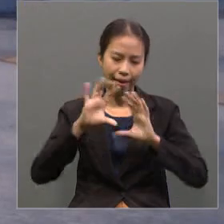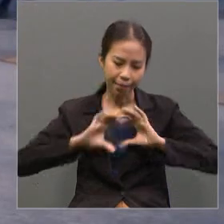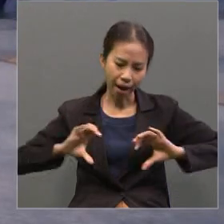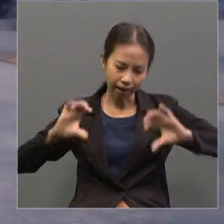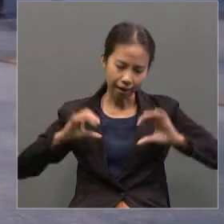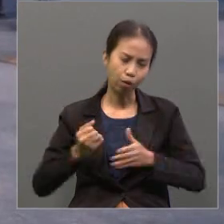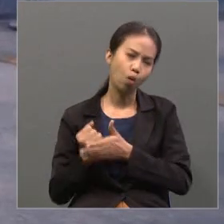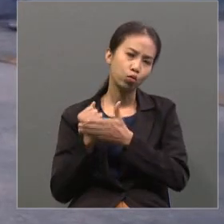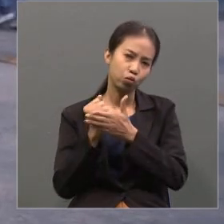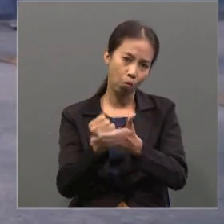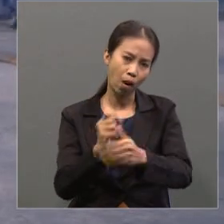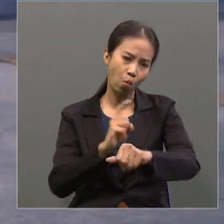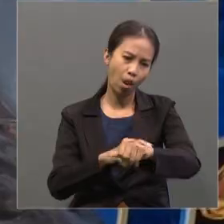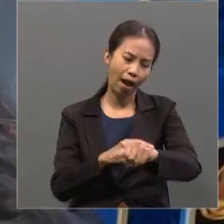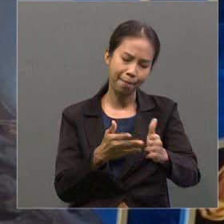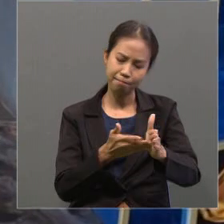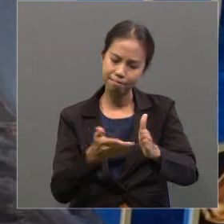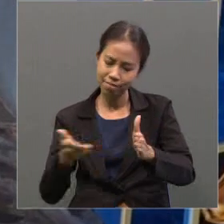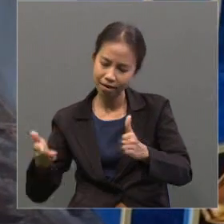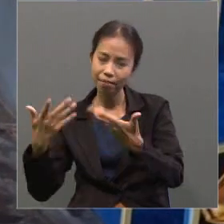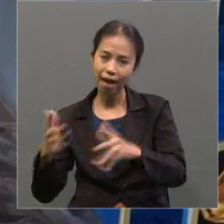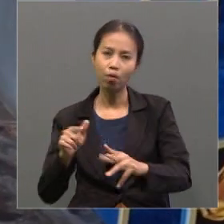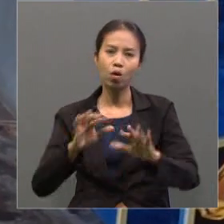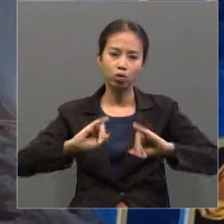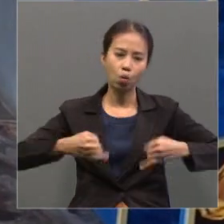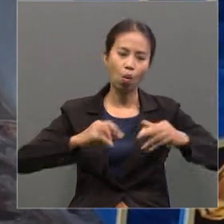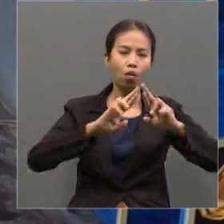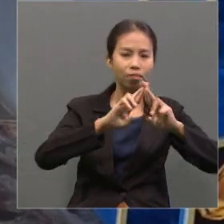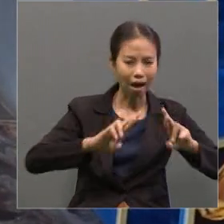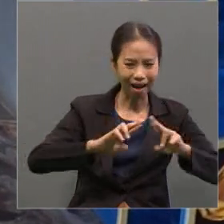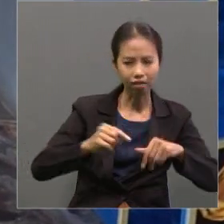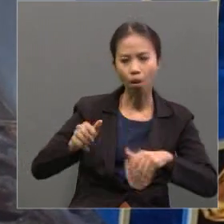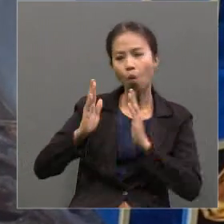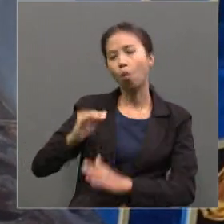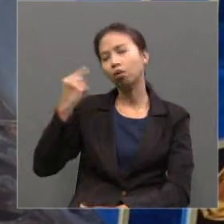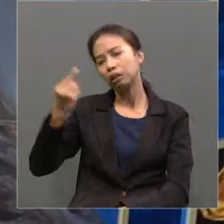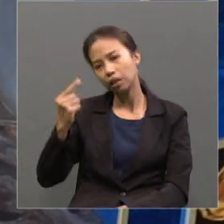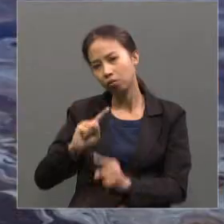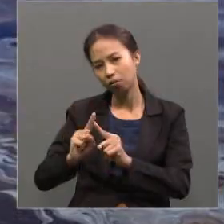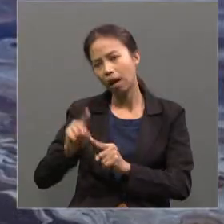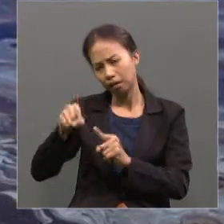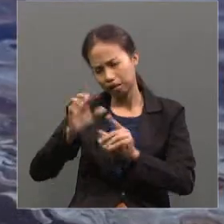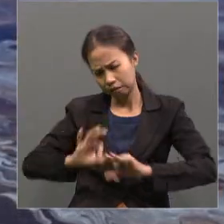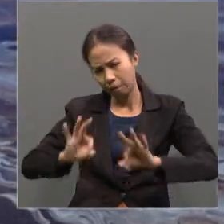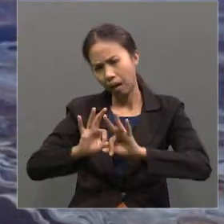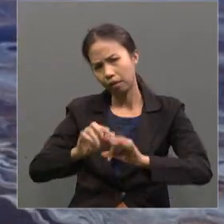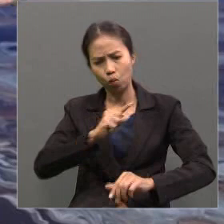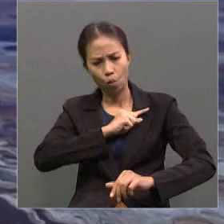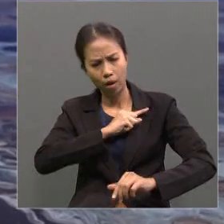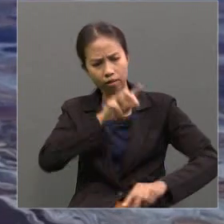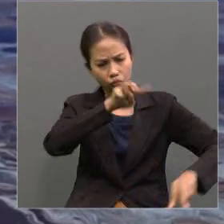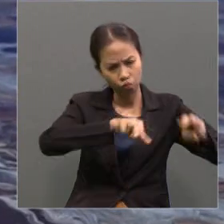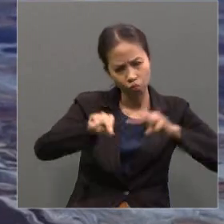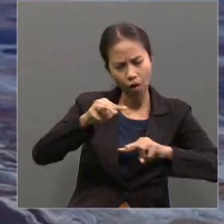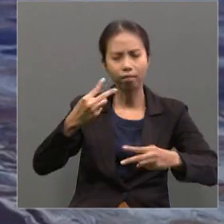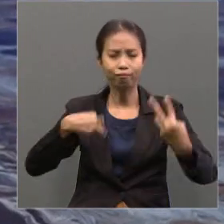ในการกระตุ้นเศรษฐกิจขึ้นมาแล้วในช่วงปลายปีแบบนี้เนี่ยนะคะสถานประกอบการเองควรใช้บริการเองนะคะก็อาจจะต้องดูแลตัวเองกันสักนิดนึงนะคะเพ